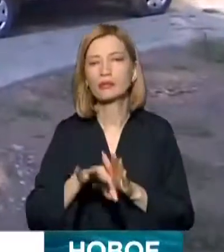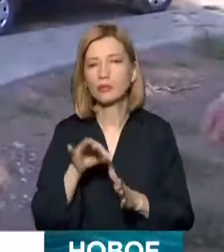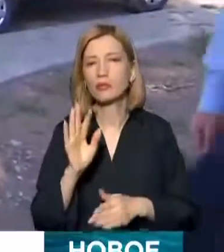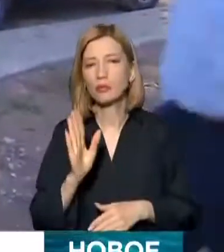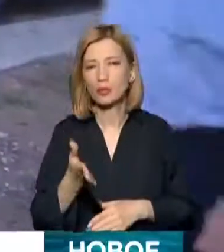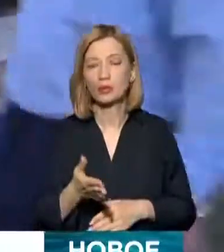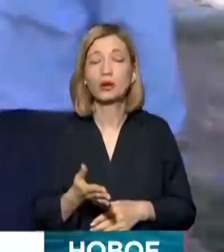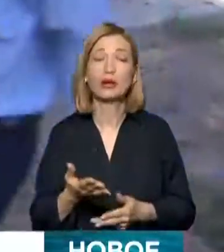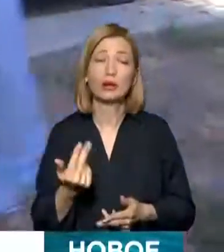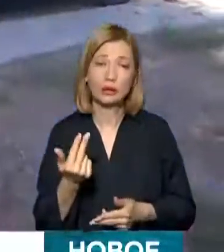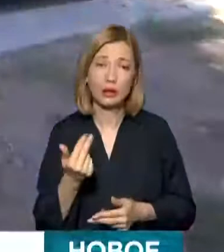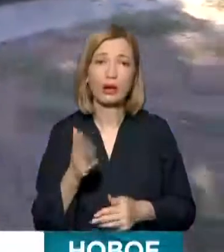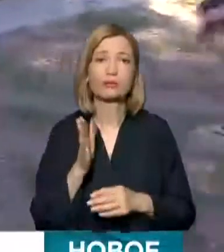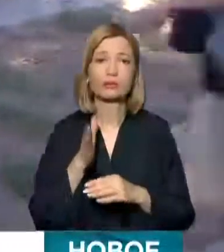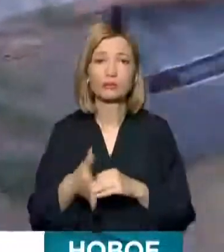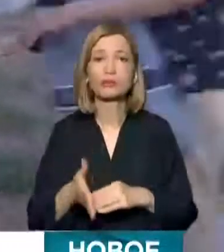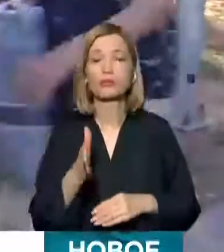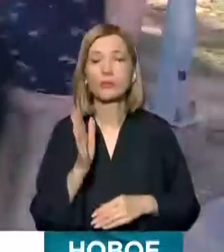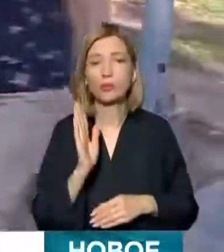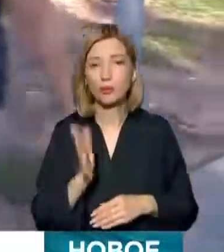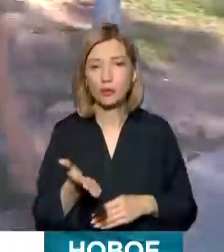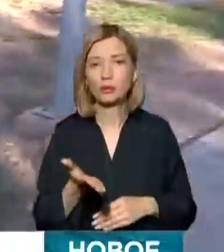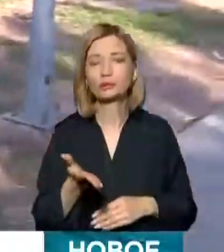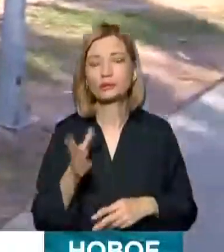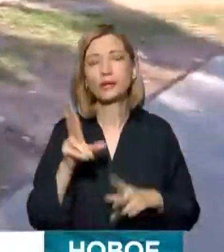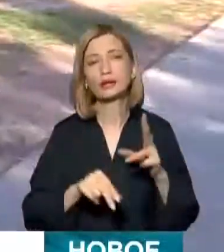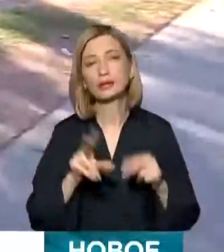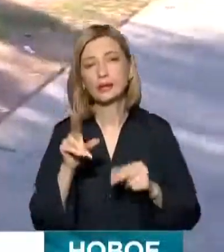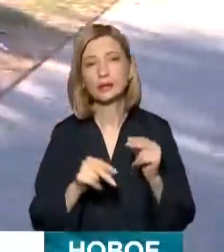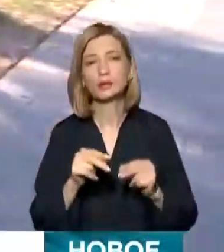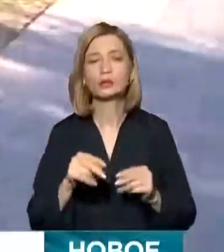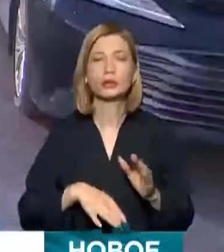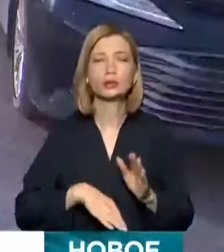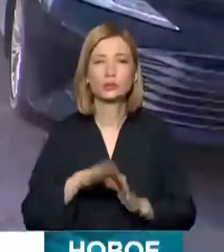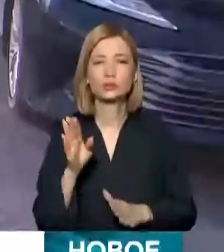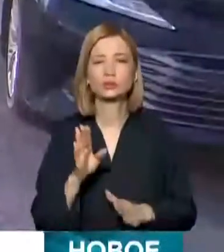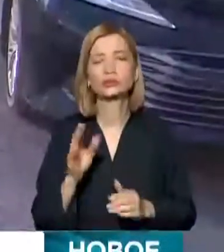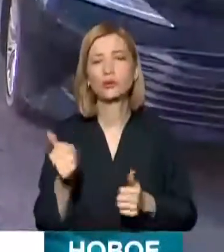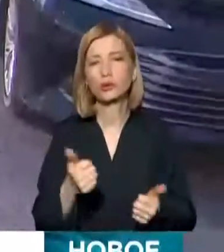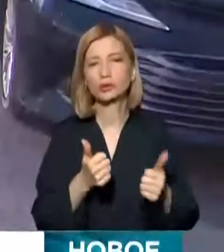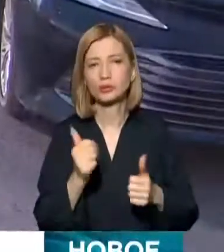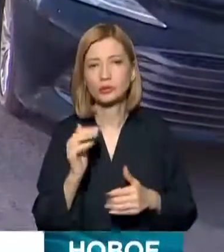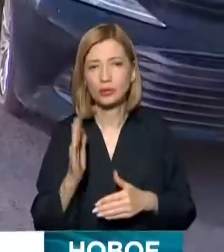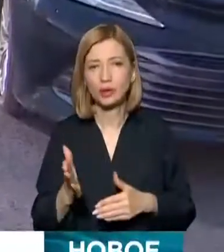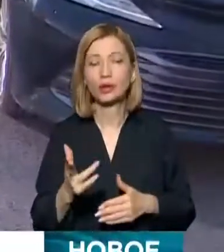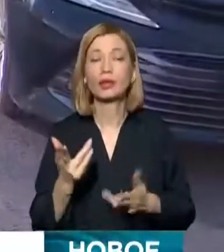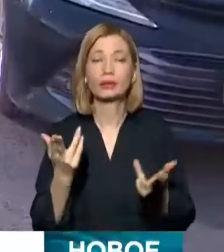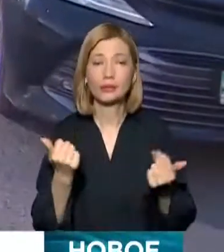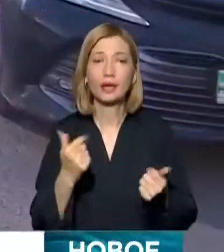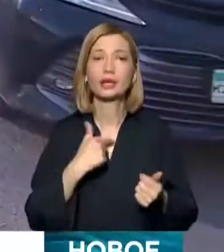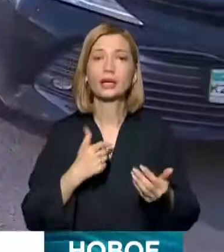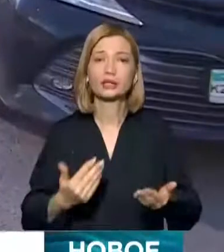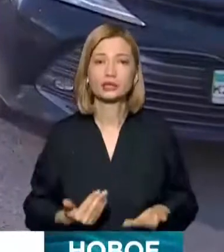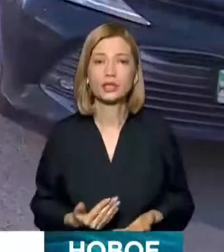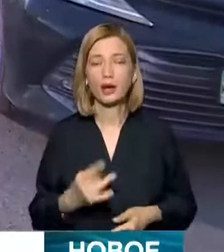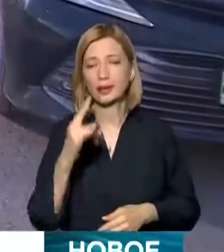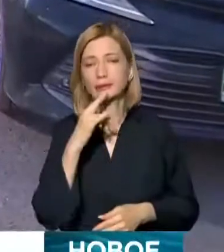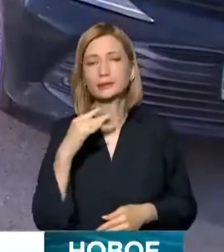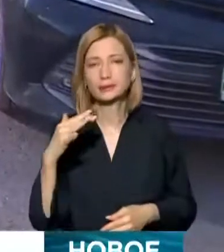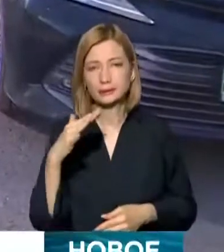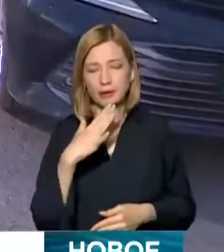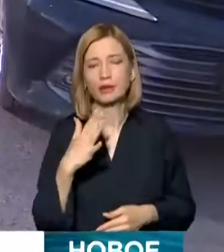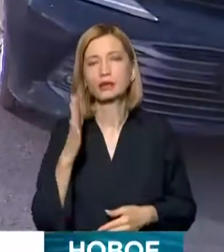потому что это наш долг. И надеемся на лучшее, чтобы всегда все было хорошо. Конечно, я жительница Казахстана. Почему бы не